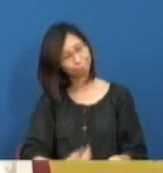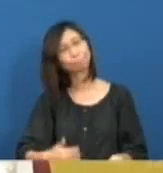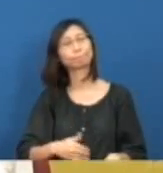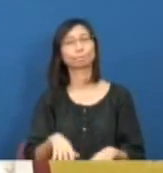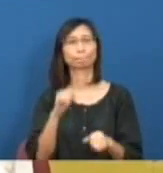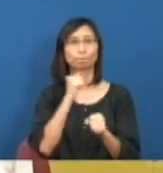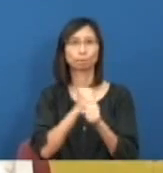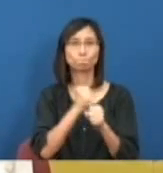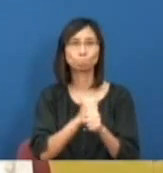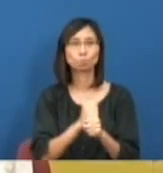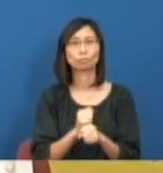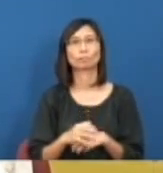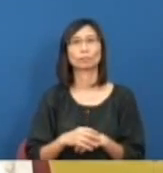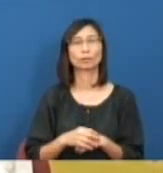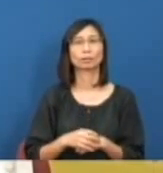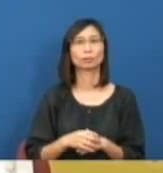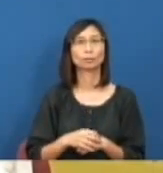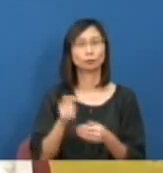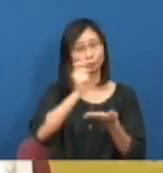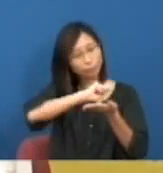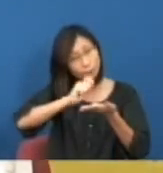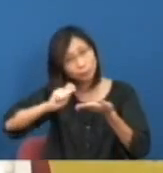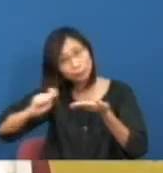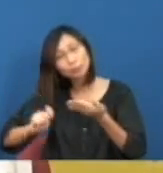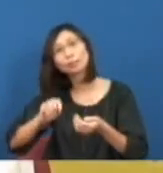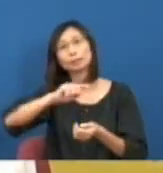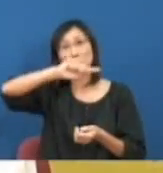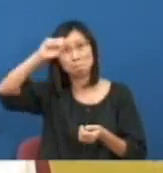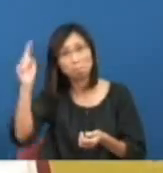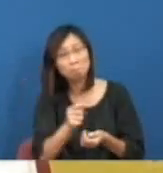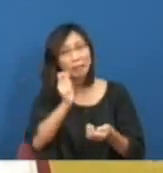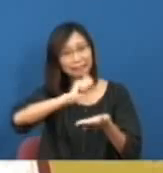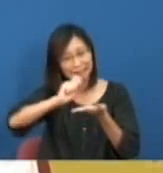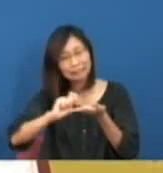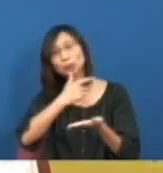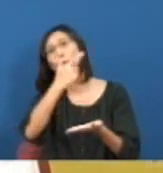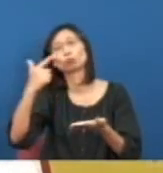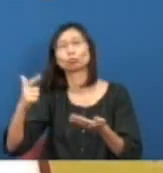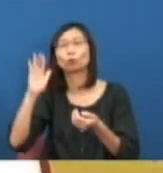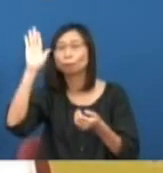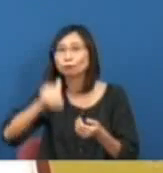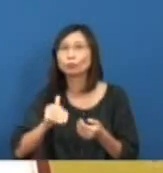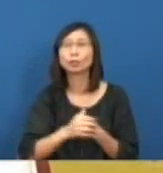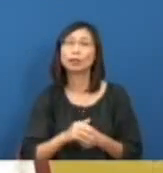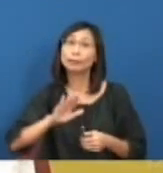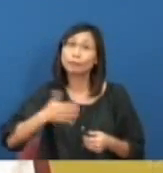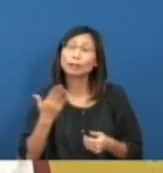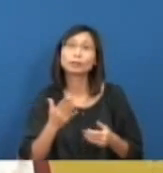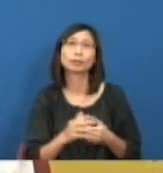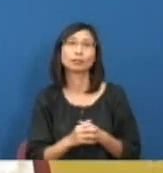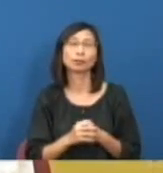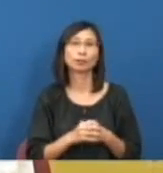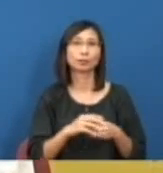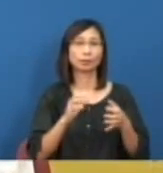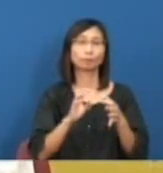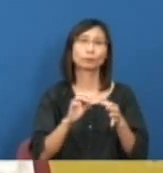啊！一揮而就寫成萬幾字。個問題就係嗰段時間佢到底同中共嘅關係點？因為嗰張嘢係中共嘅外圍